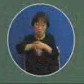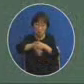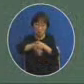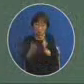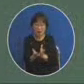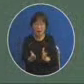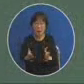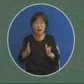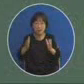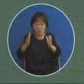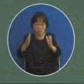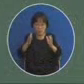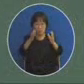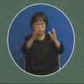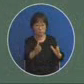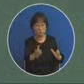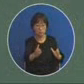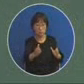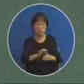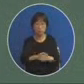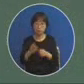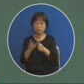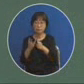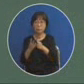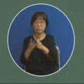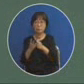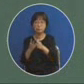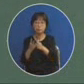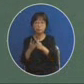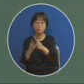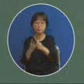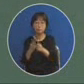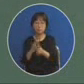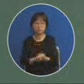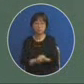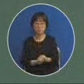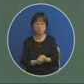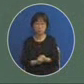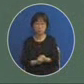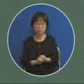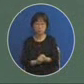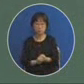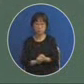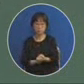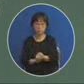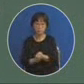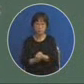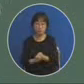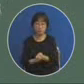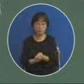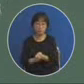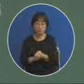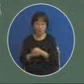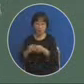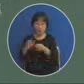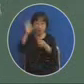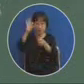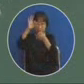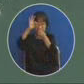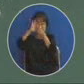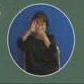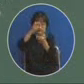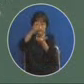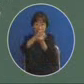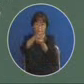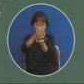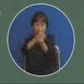manna was contained inside the Ark. 또 하나 뭡니까? And what else? 이 시내산에서 준 말씀, 십계명 있잖아요. 그거 담아놓은 거예요.